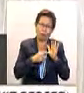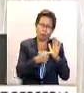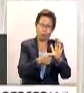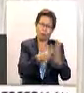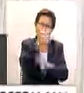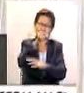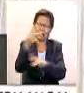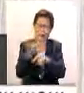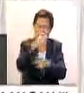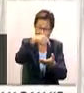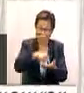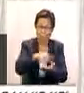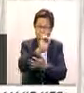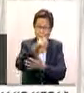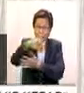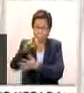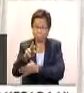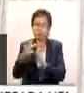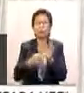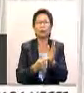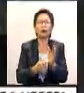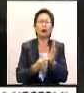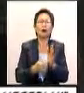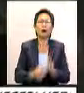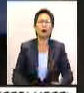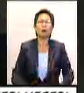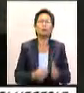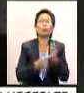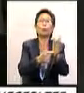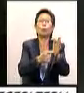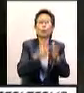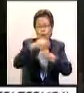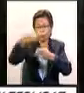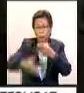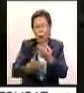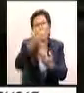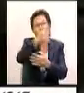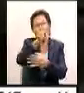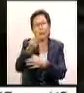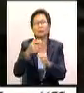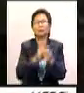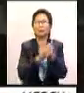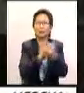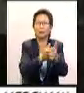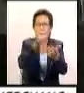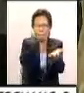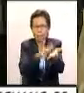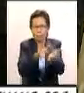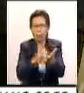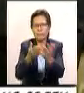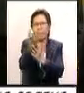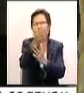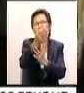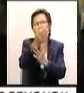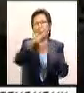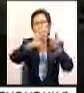Bagi PRK kali ini, SPR juga akan menyiarkan keputusan awal PRK, iaitu keputusan yang tertakluk kepada pengesahan melalui